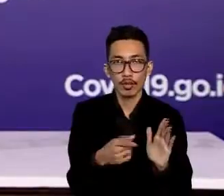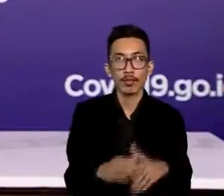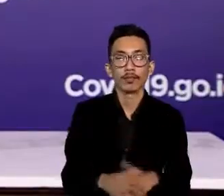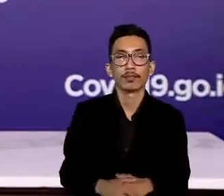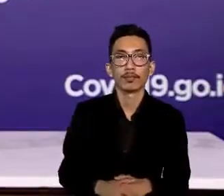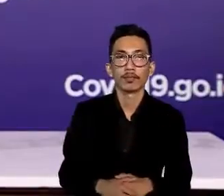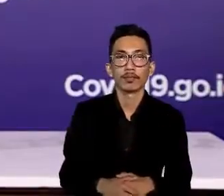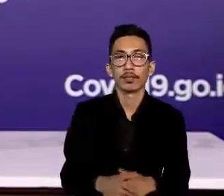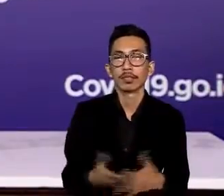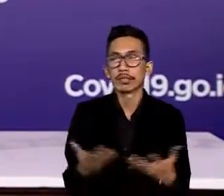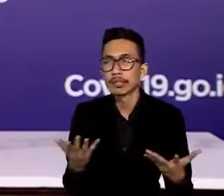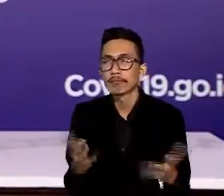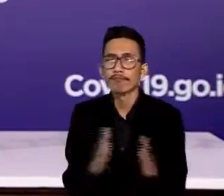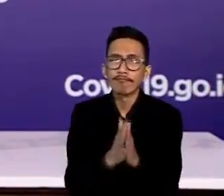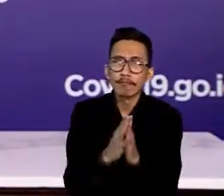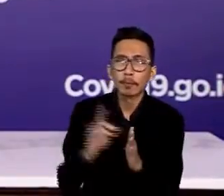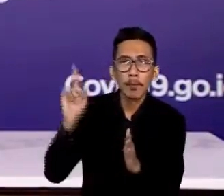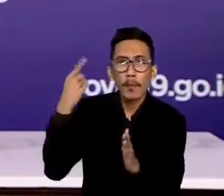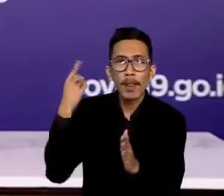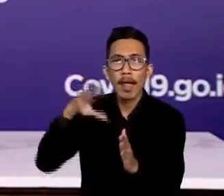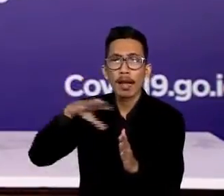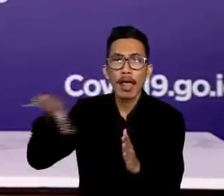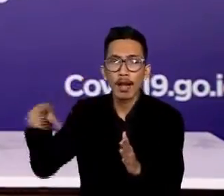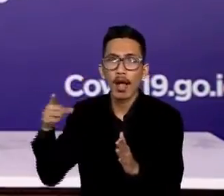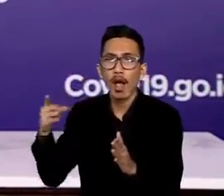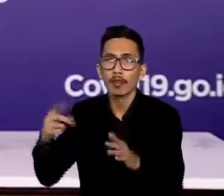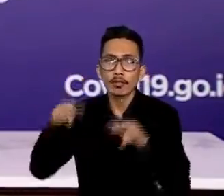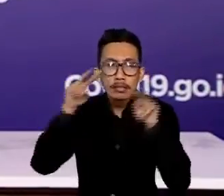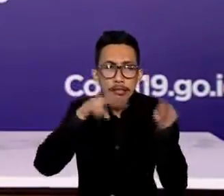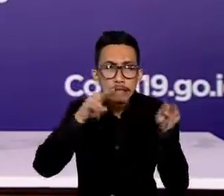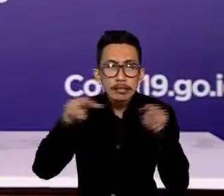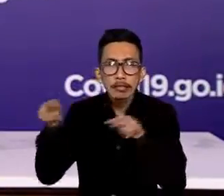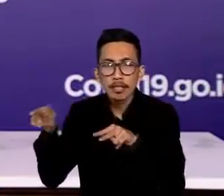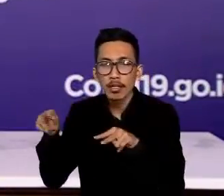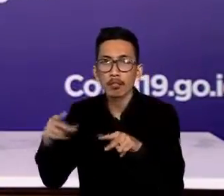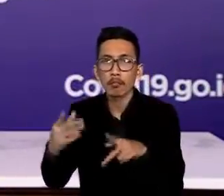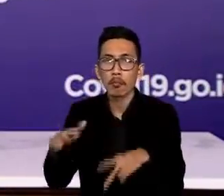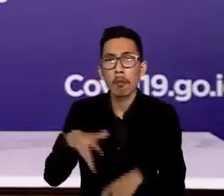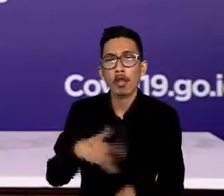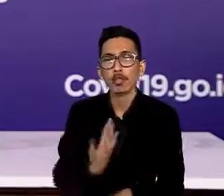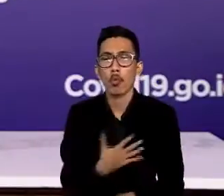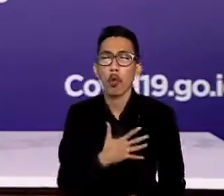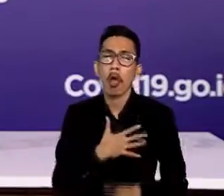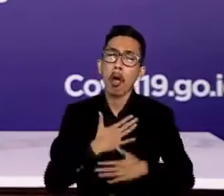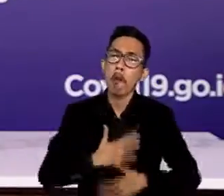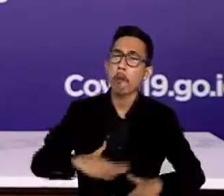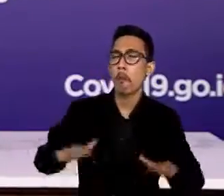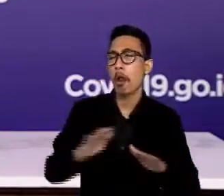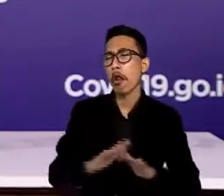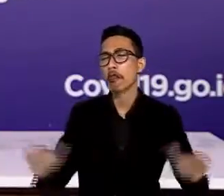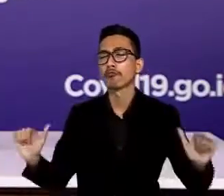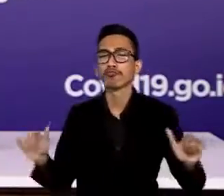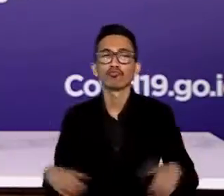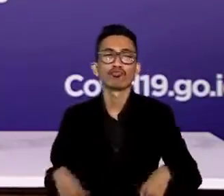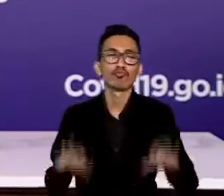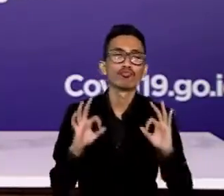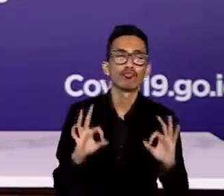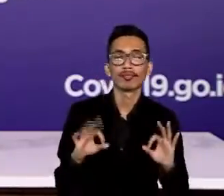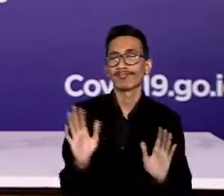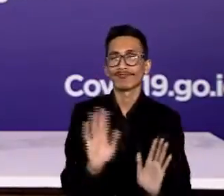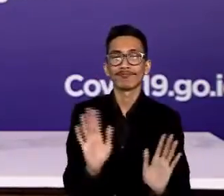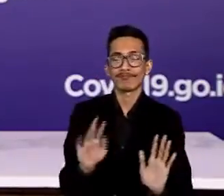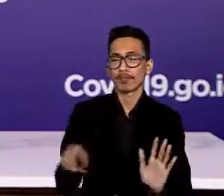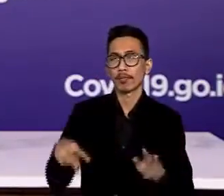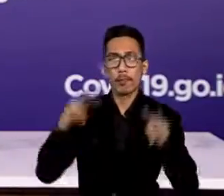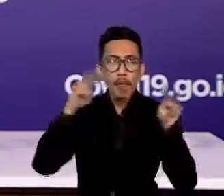untuk mencermati status wilayahnya masing-masing jangan aman hanya karena tidak berada di level 4